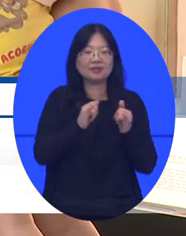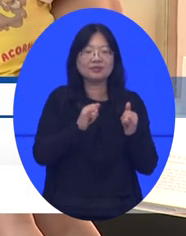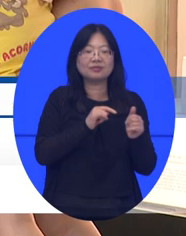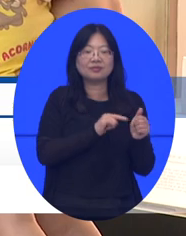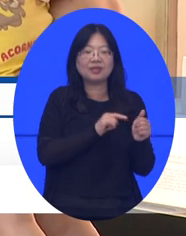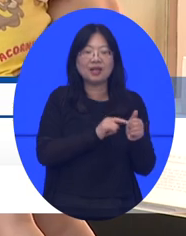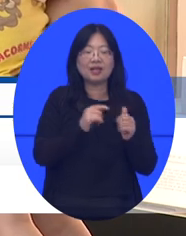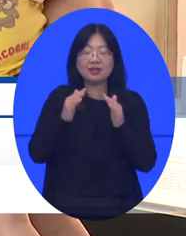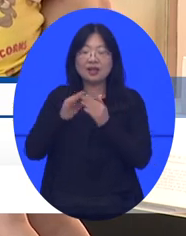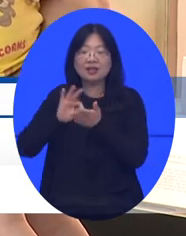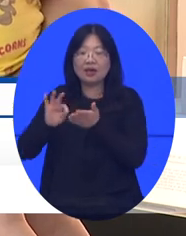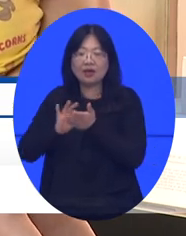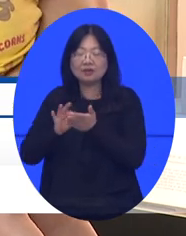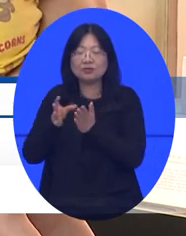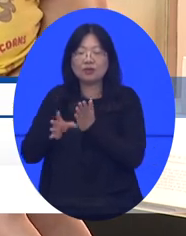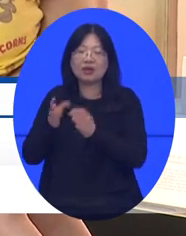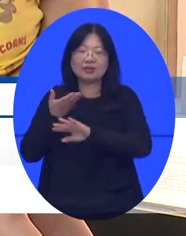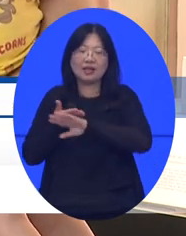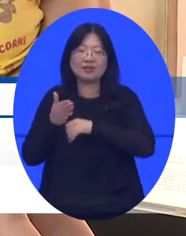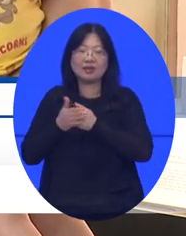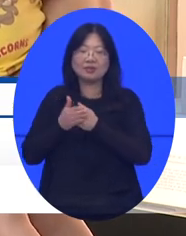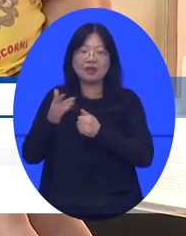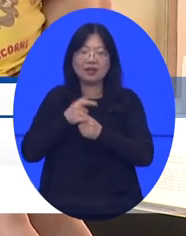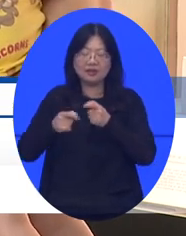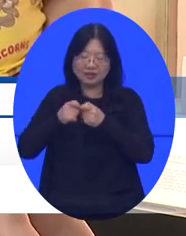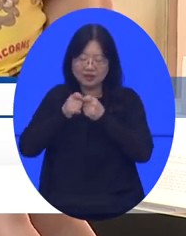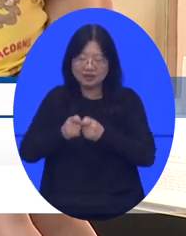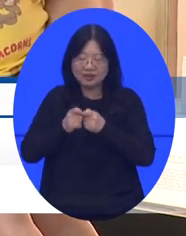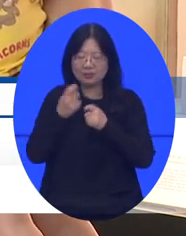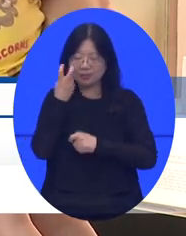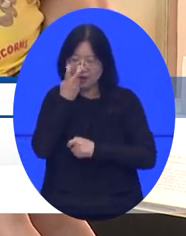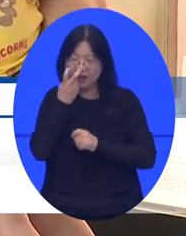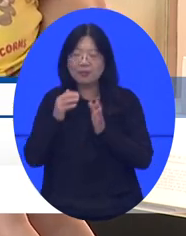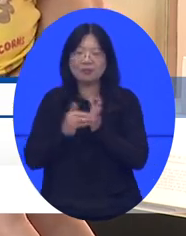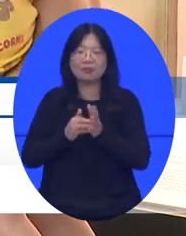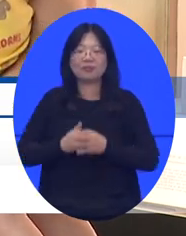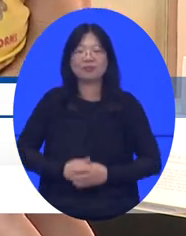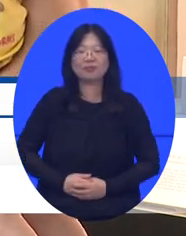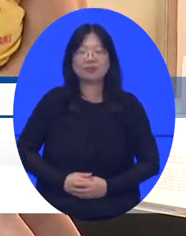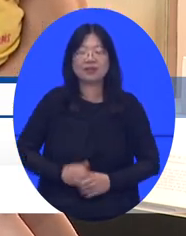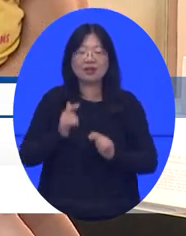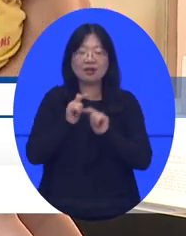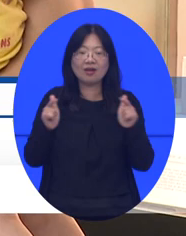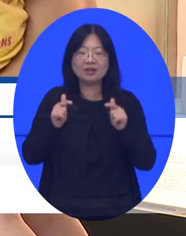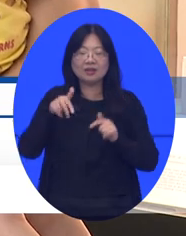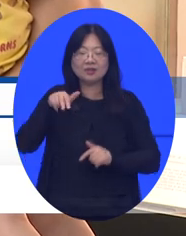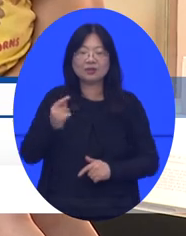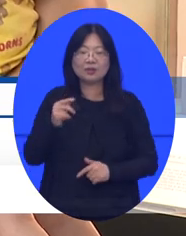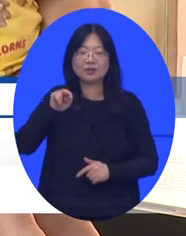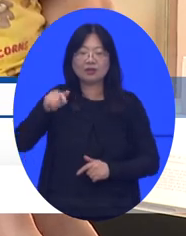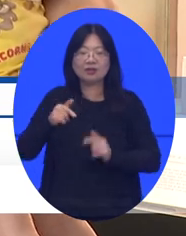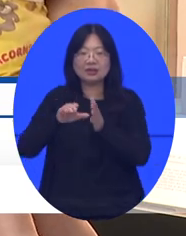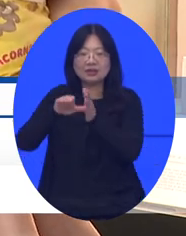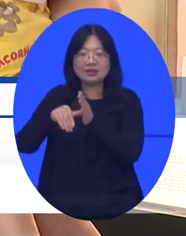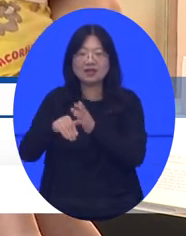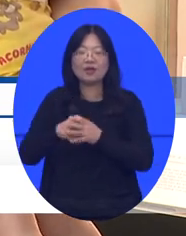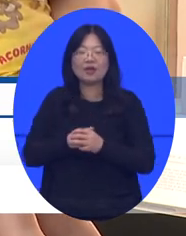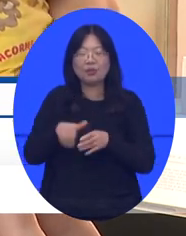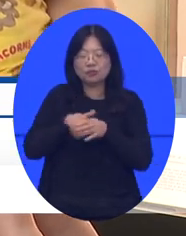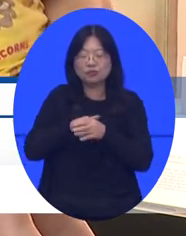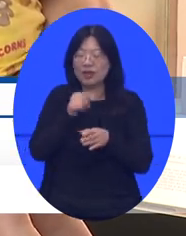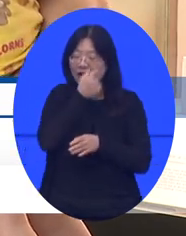사용하는 제기랑 많이 다른 점이 있어서 좀 더 깊게 살펴봤던 것 같아요. 이제 여러 가지 조선시대라던가